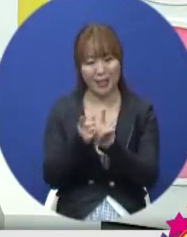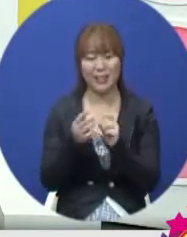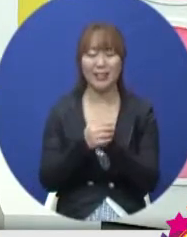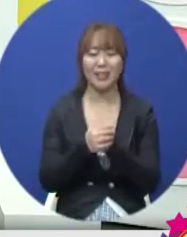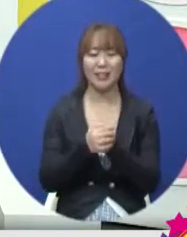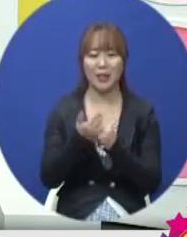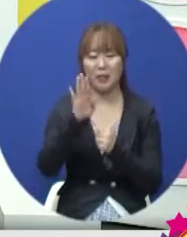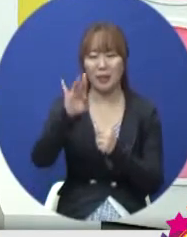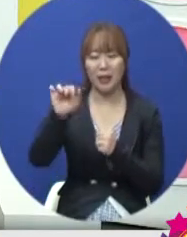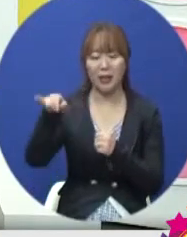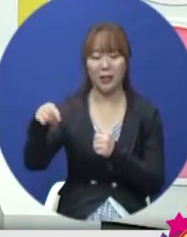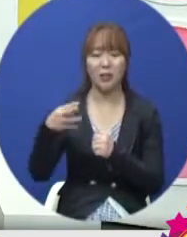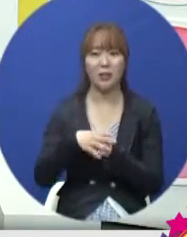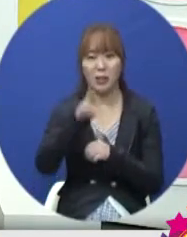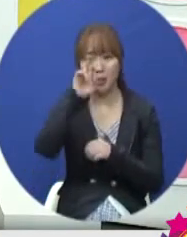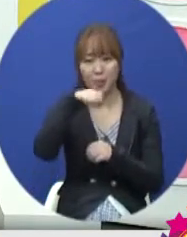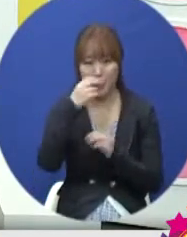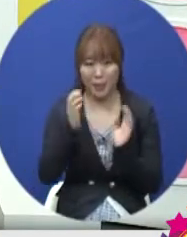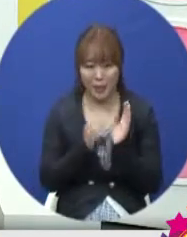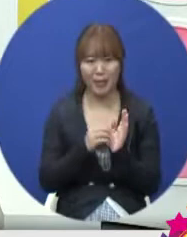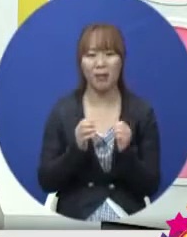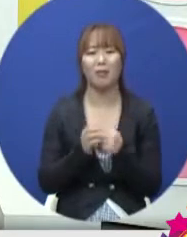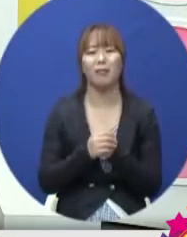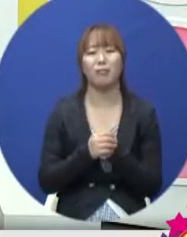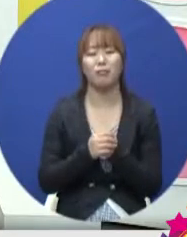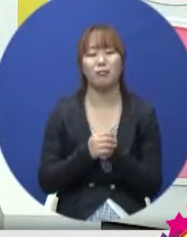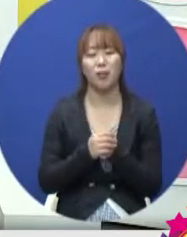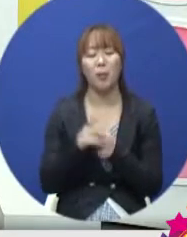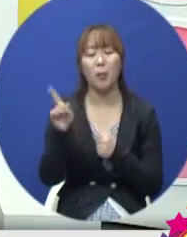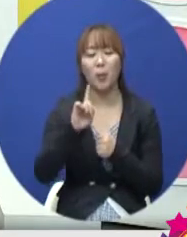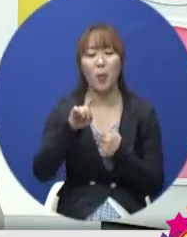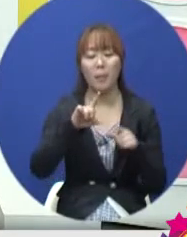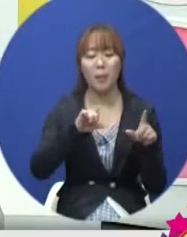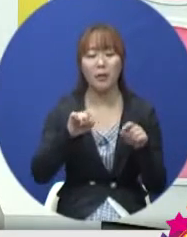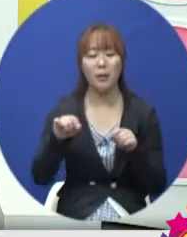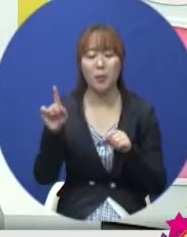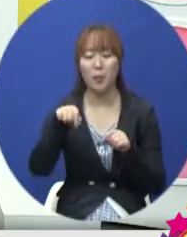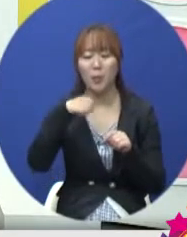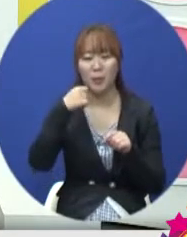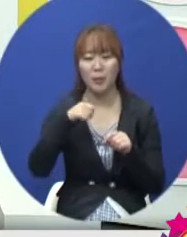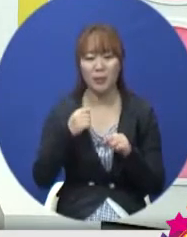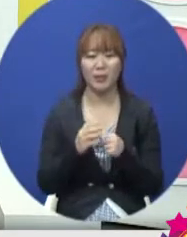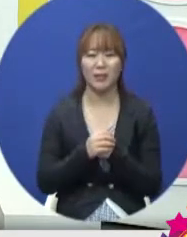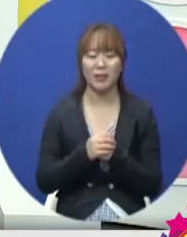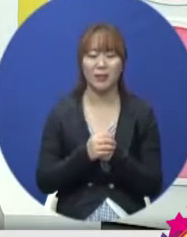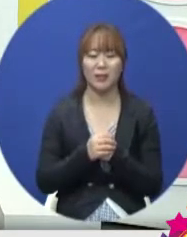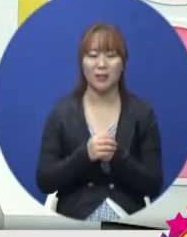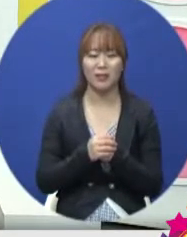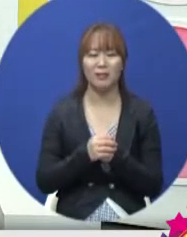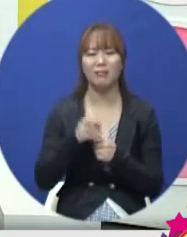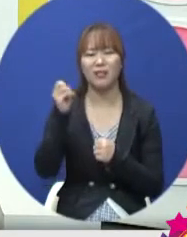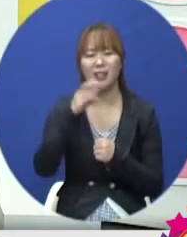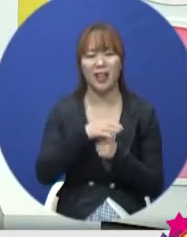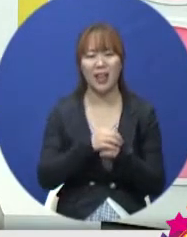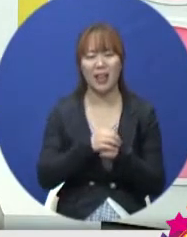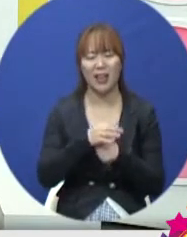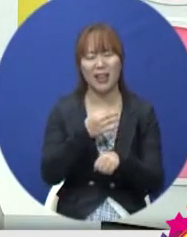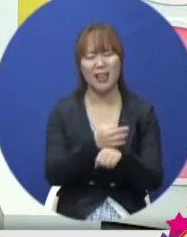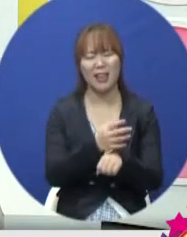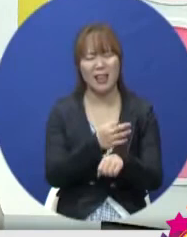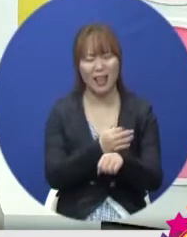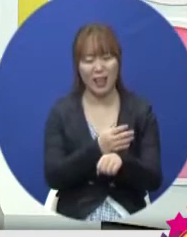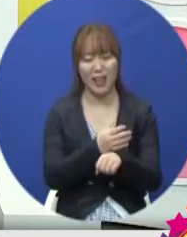시계바늘. 예. 점심은 드셨어요? 예. 아, 뭐하고 드셨어요? 반찬 무더위에. 그냥 간단하게